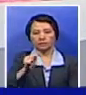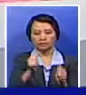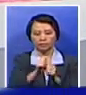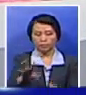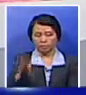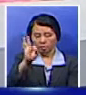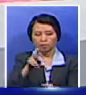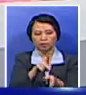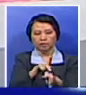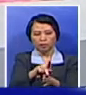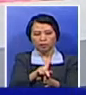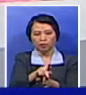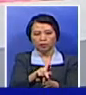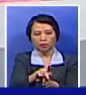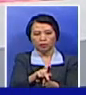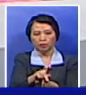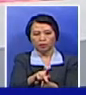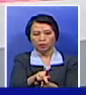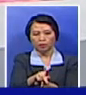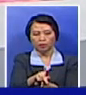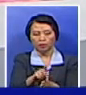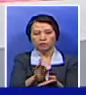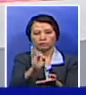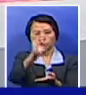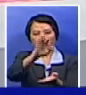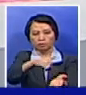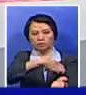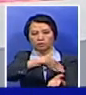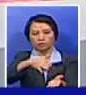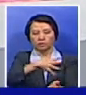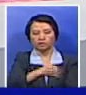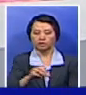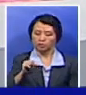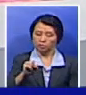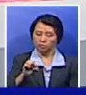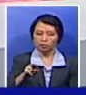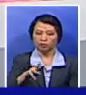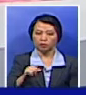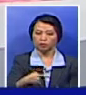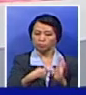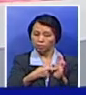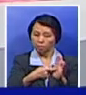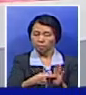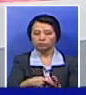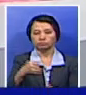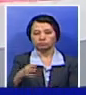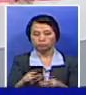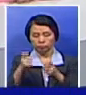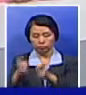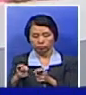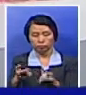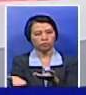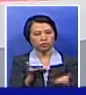sebagai Profesor Adjun bagi Fakulti Muzik dan Seni Persembahan. Lantikan tersebut dibuat berdasarkan